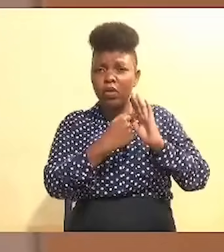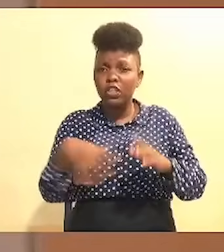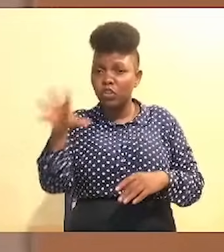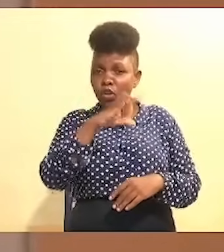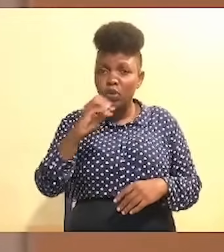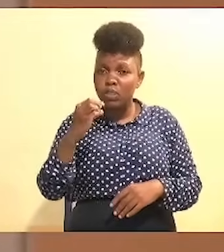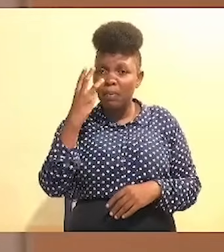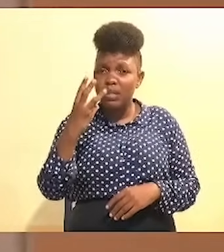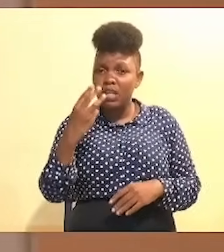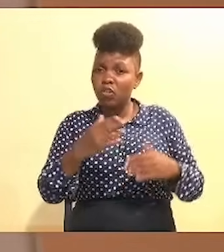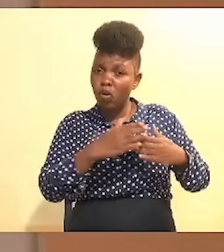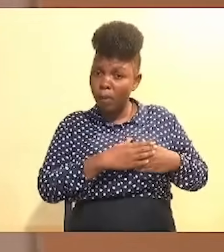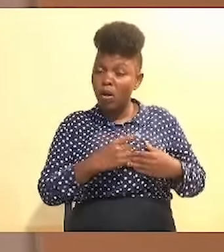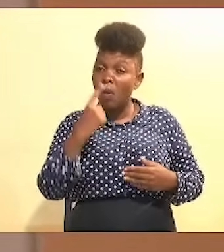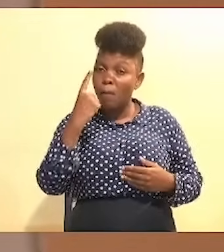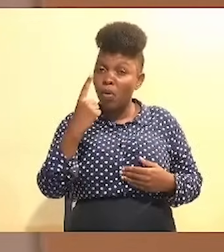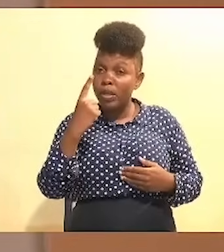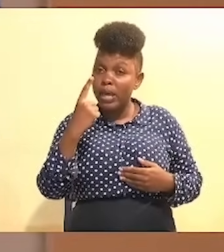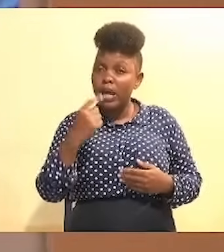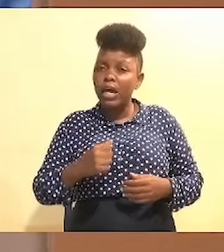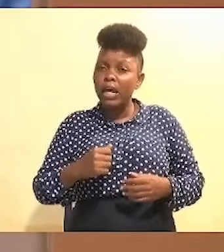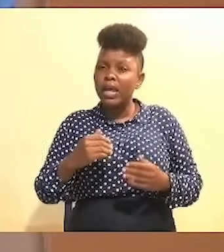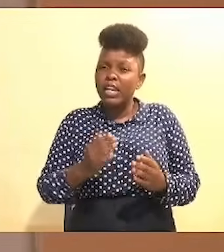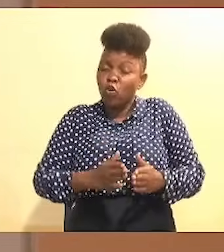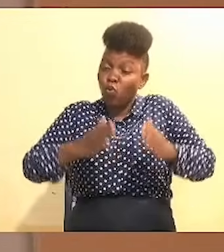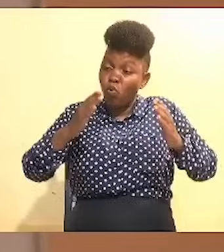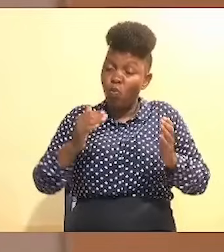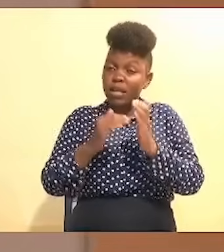kawaida moja ni kubwa kuliko